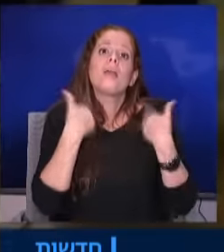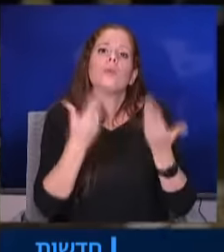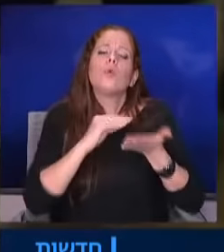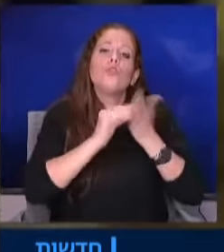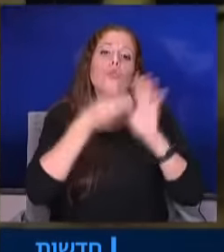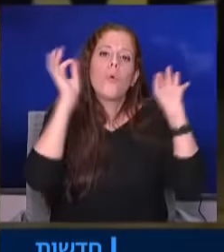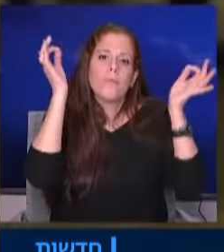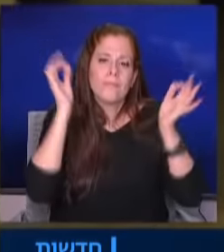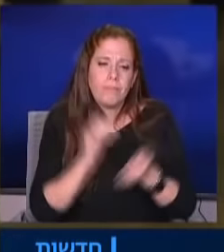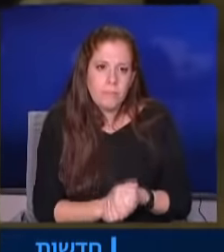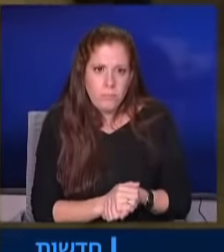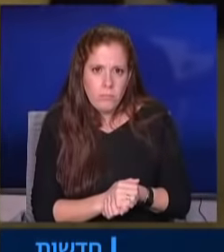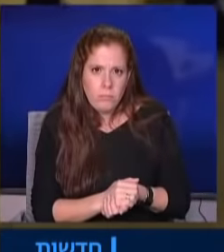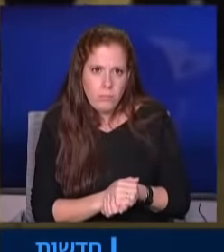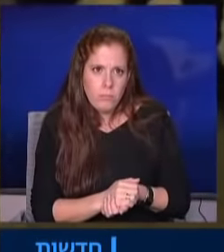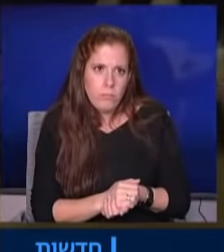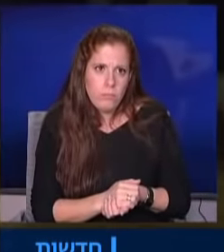המיוחל.